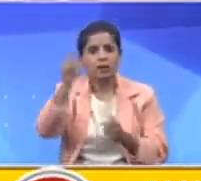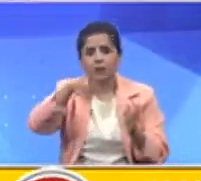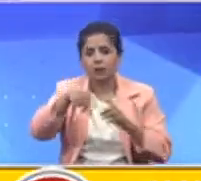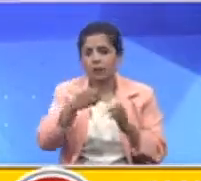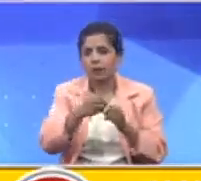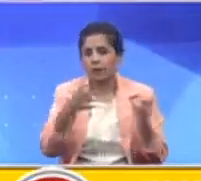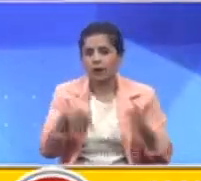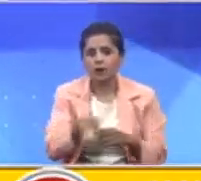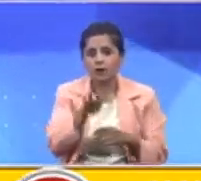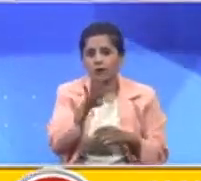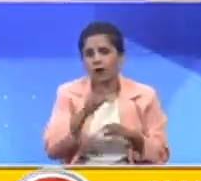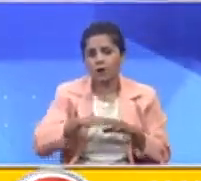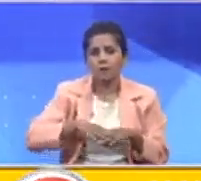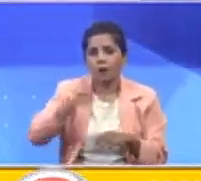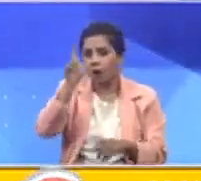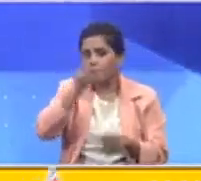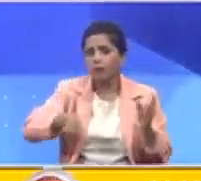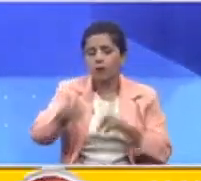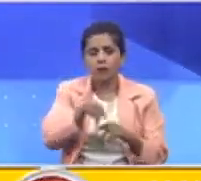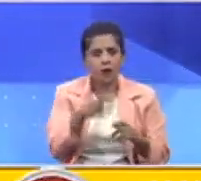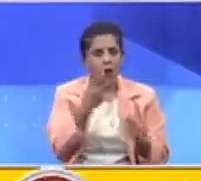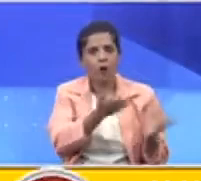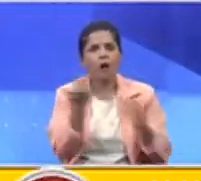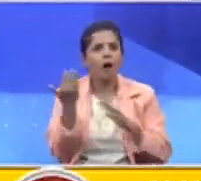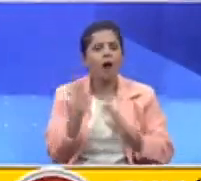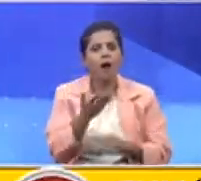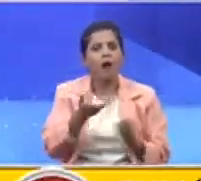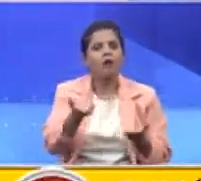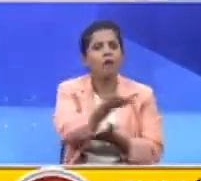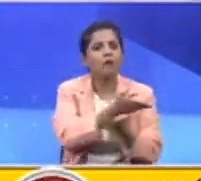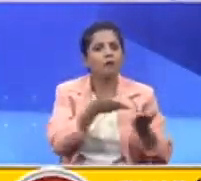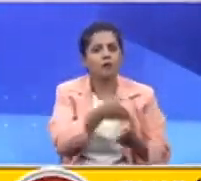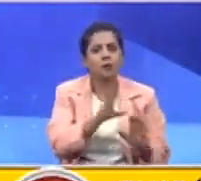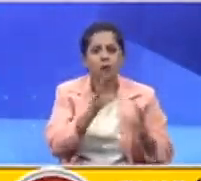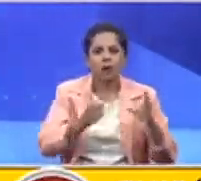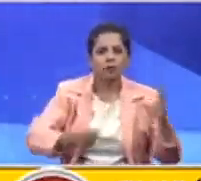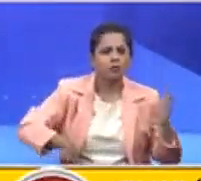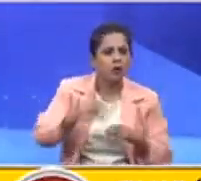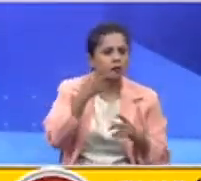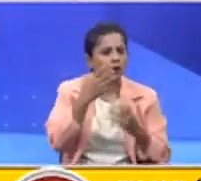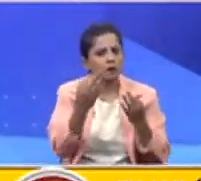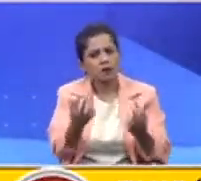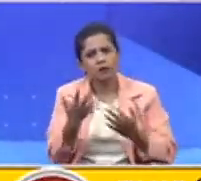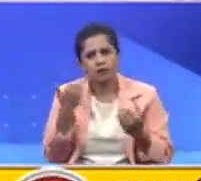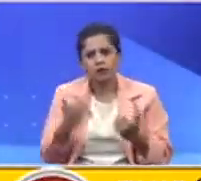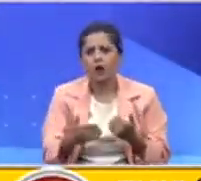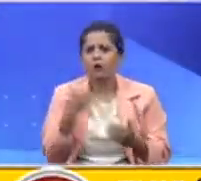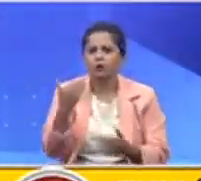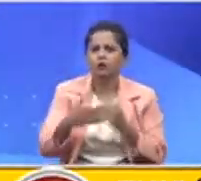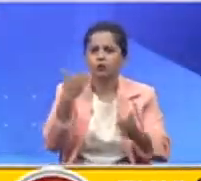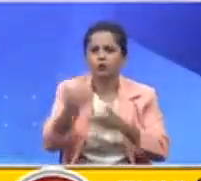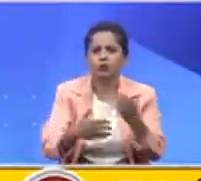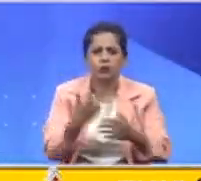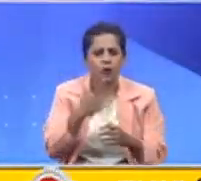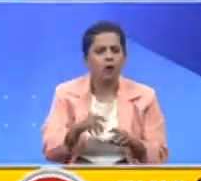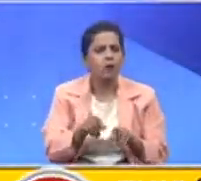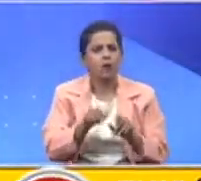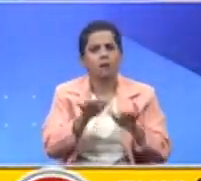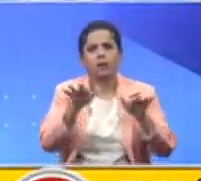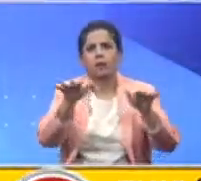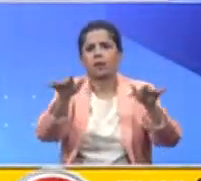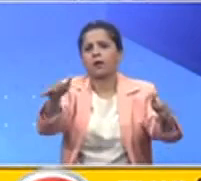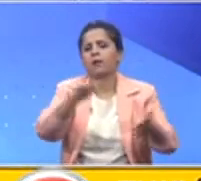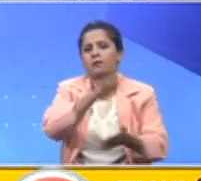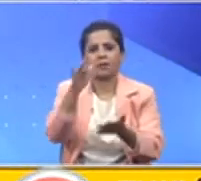चालिस से ज़्यादा खिलाडी निकले हैं यह फुटबल क्रांती अब धीरे धीरे पूरे शेत्र में